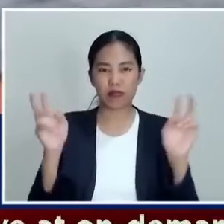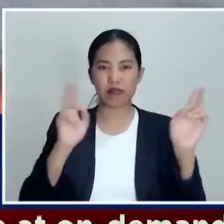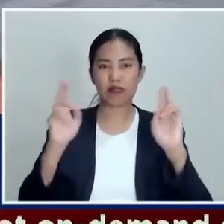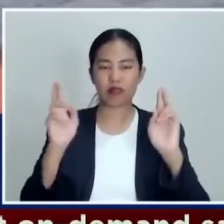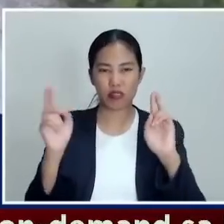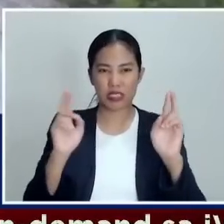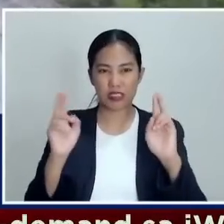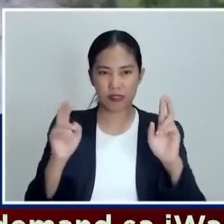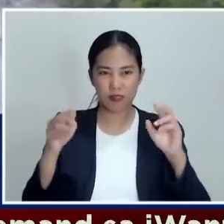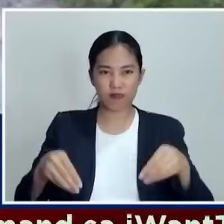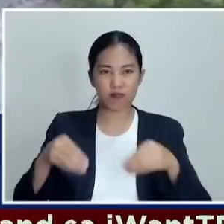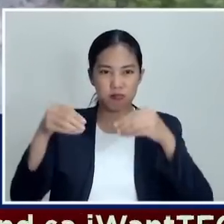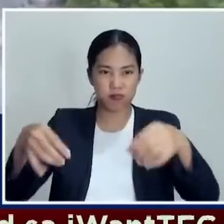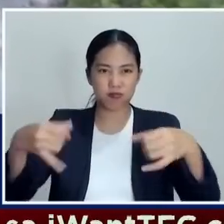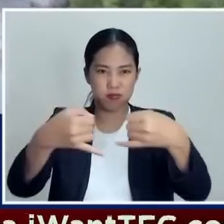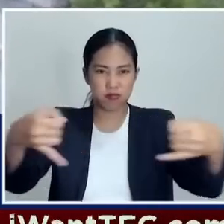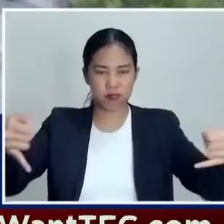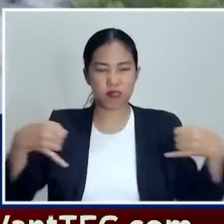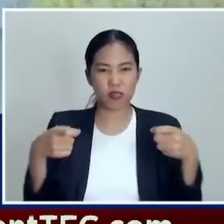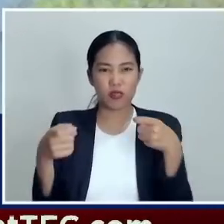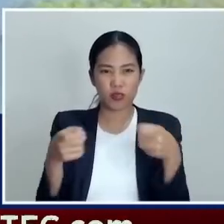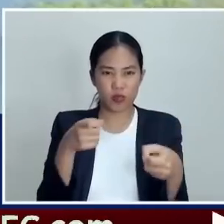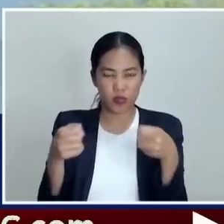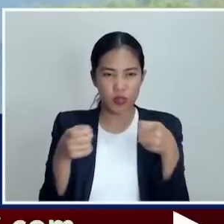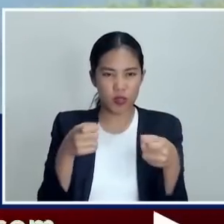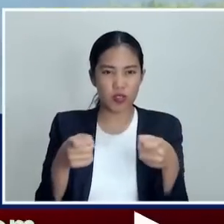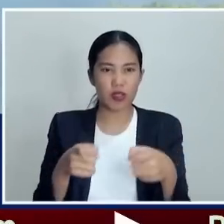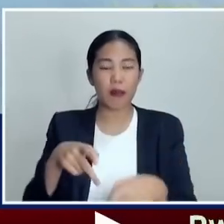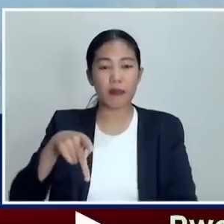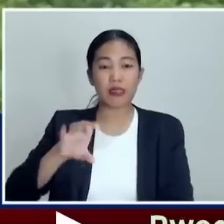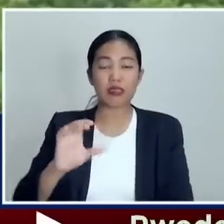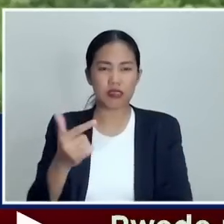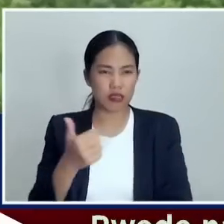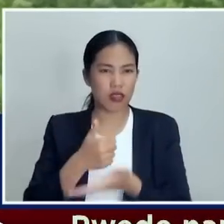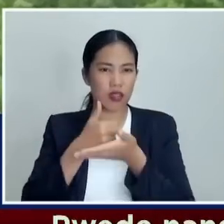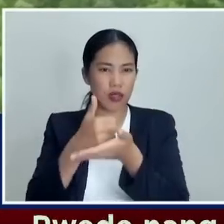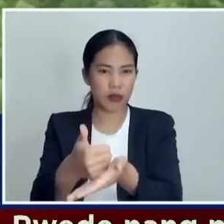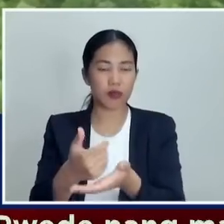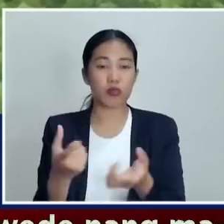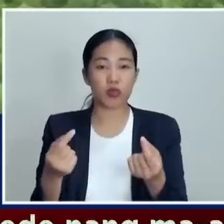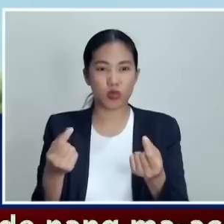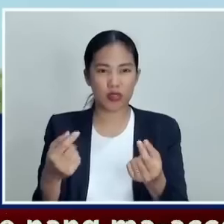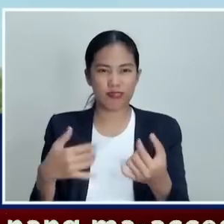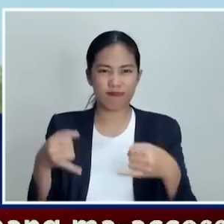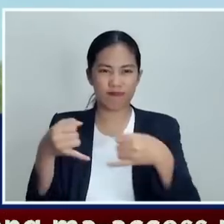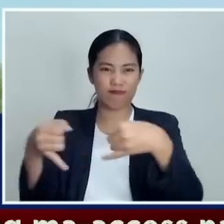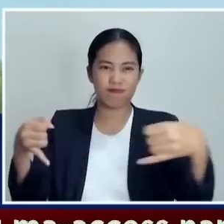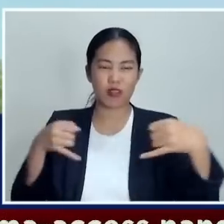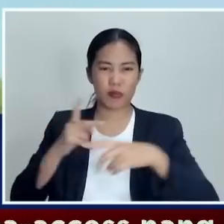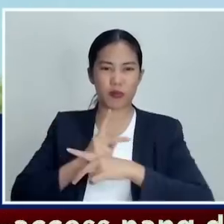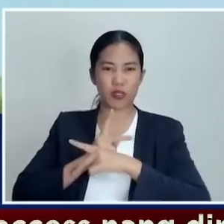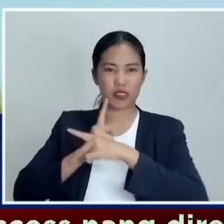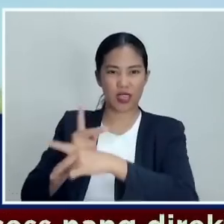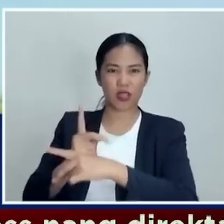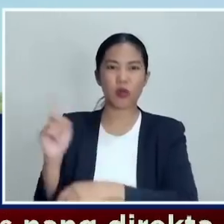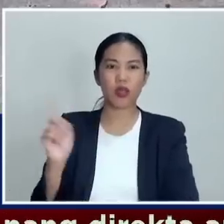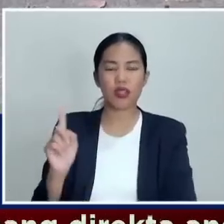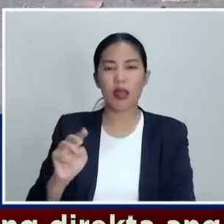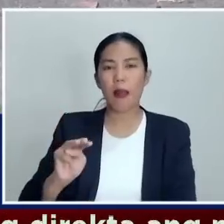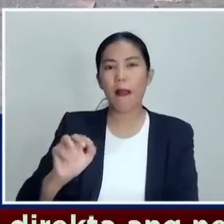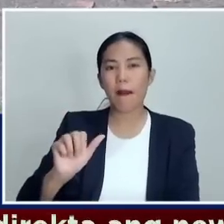ang Coast Guard. Hinarangan ng oil spill boom ang mga entrada ng mga ilog para maprotektahan ang mga bakawan at fish